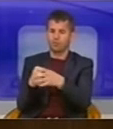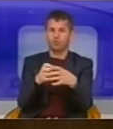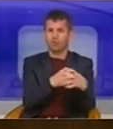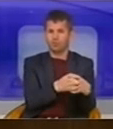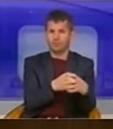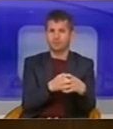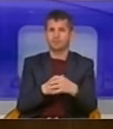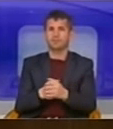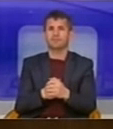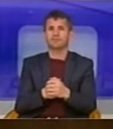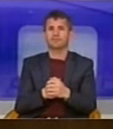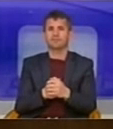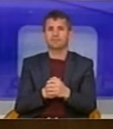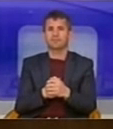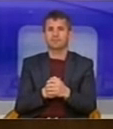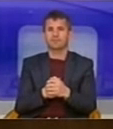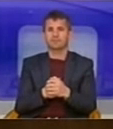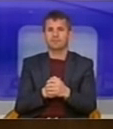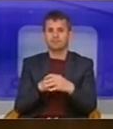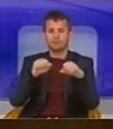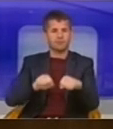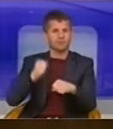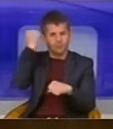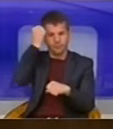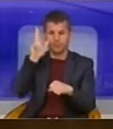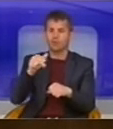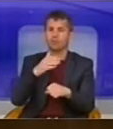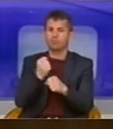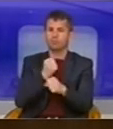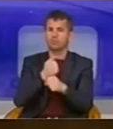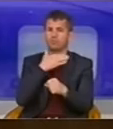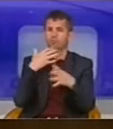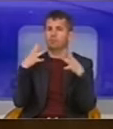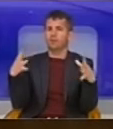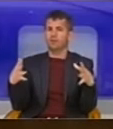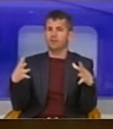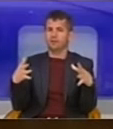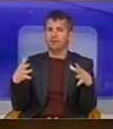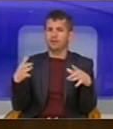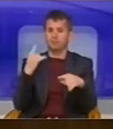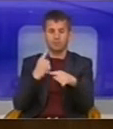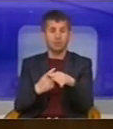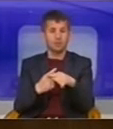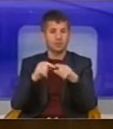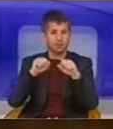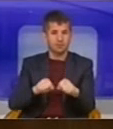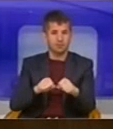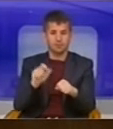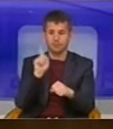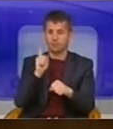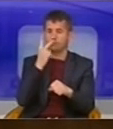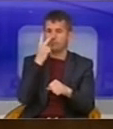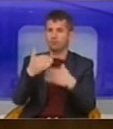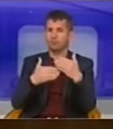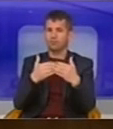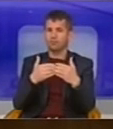opozitare, qeveria Kosovës ka bërë një punë të madhe dhe qeveria Kosovës jo vetëm që ka